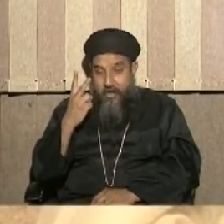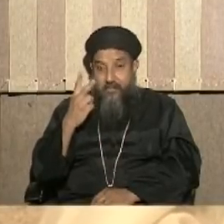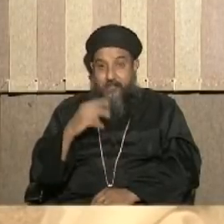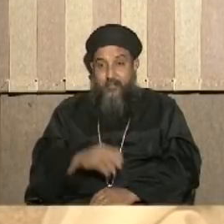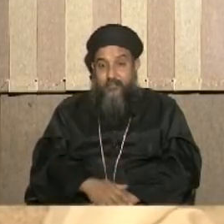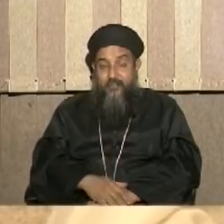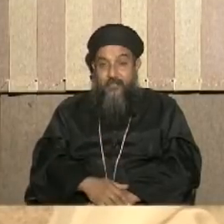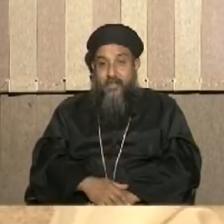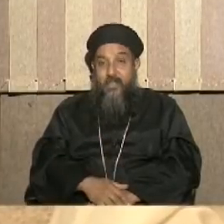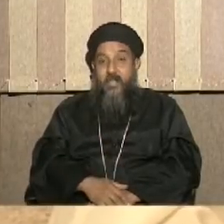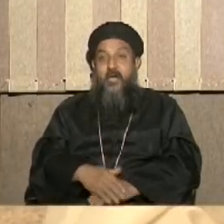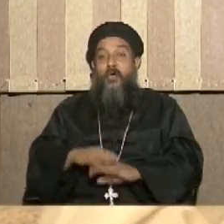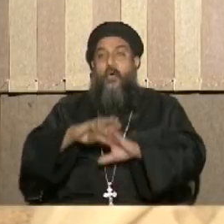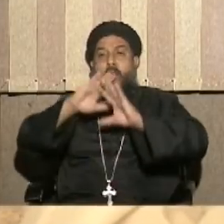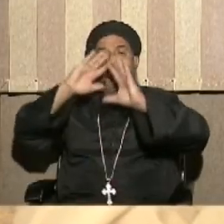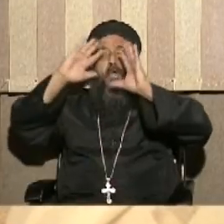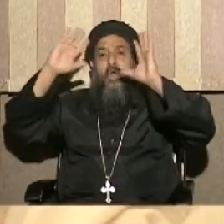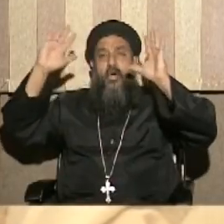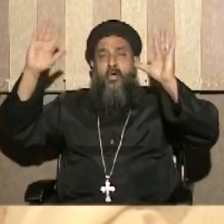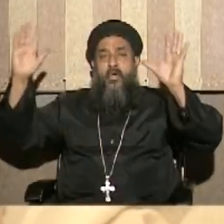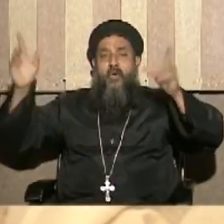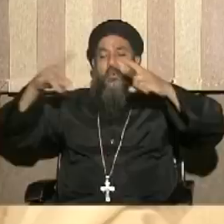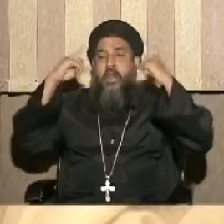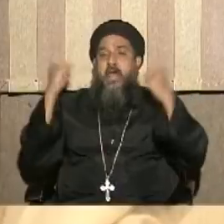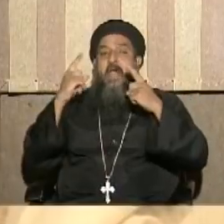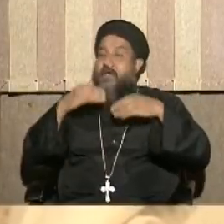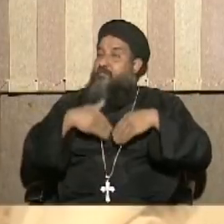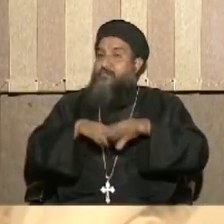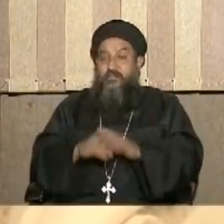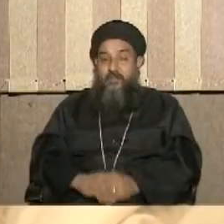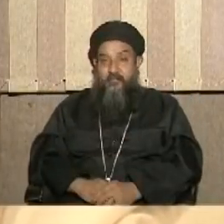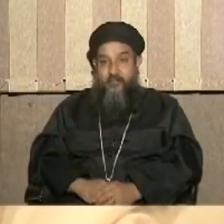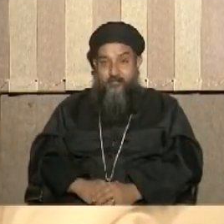ماكسيموس ودوماديوس تركوا كل كنوز العالم